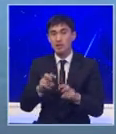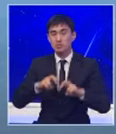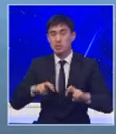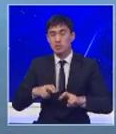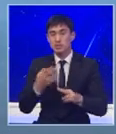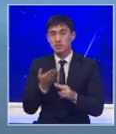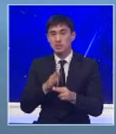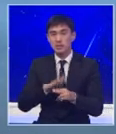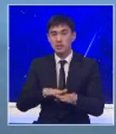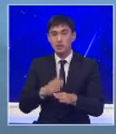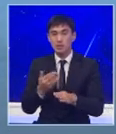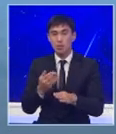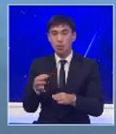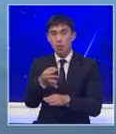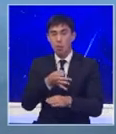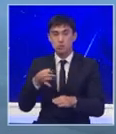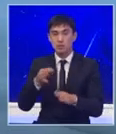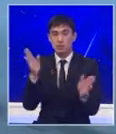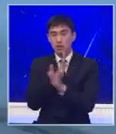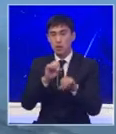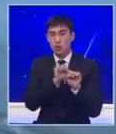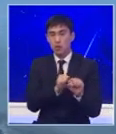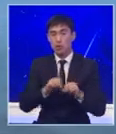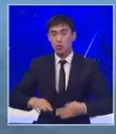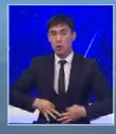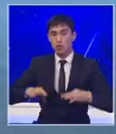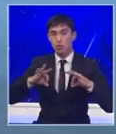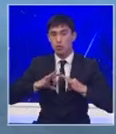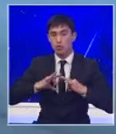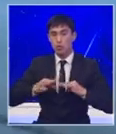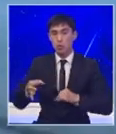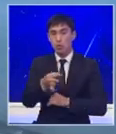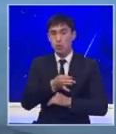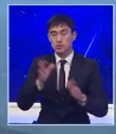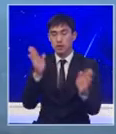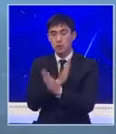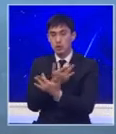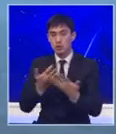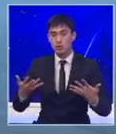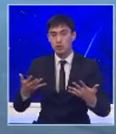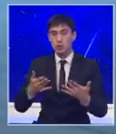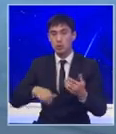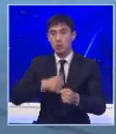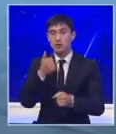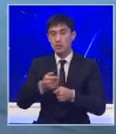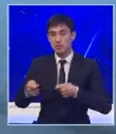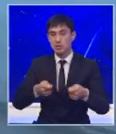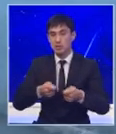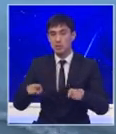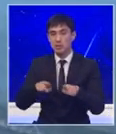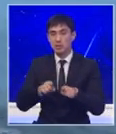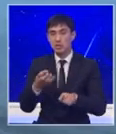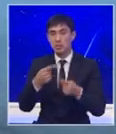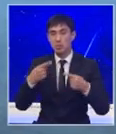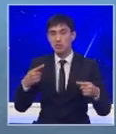инспекциясы, облыстық табиғатты қорғау прокуратурасы, облыстың табиғи ресурстар басқармасы және